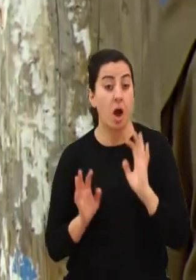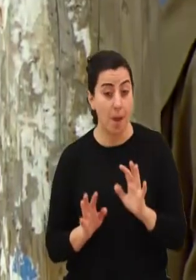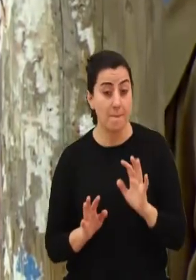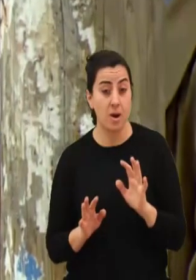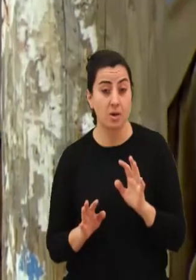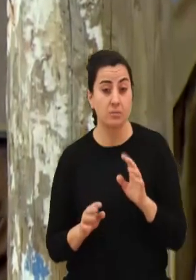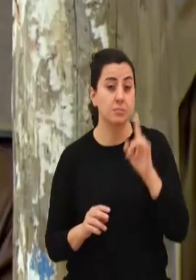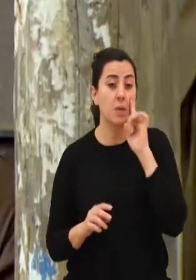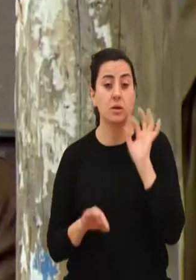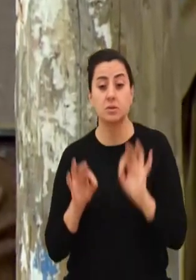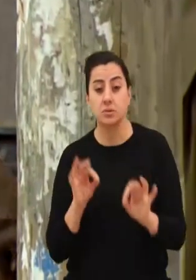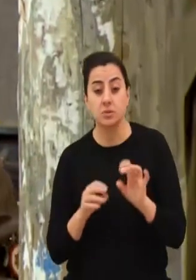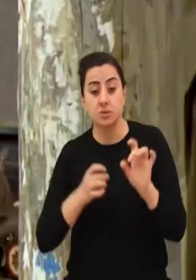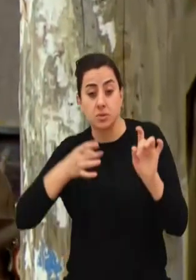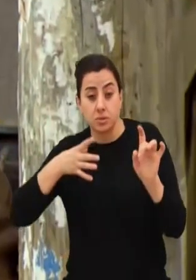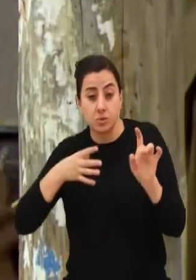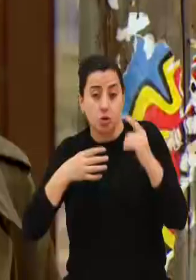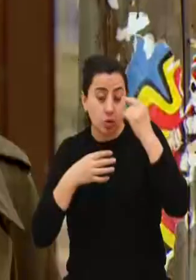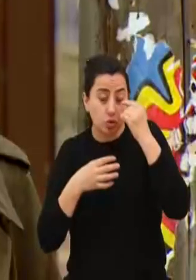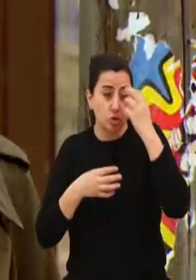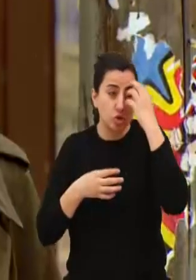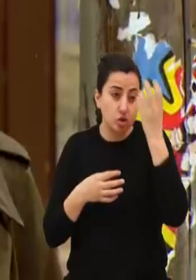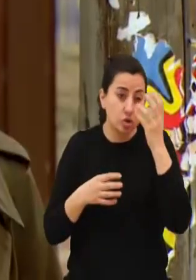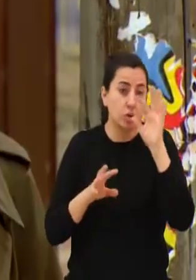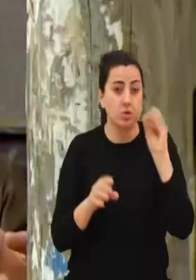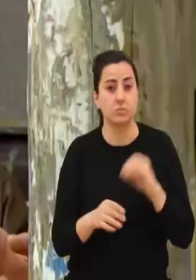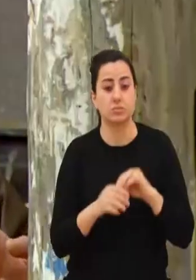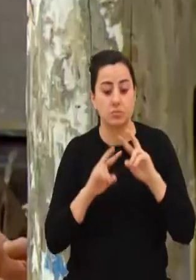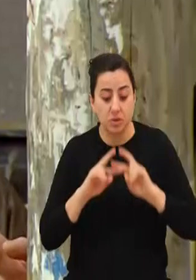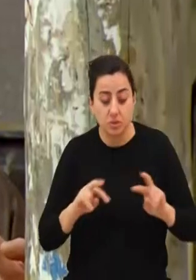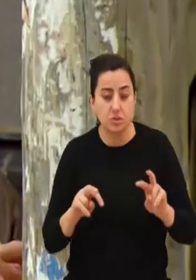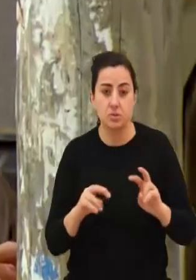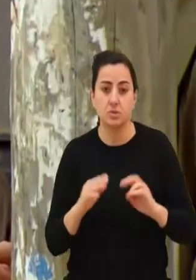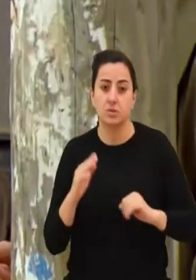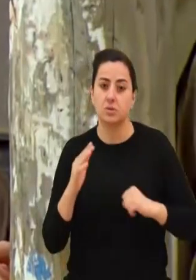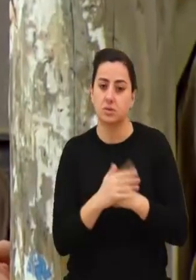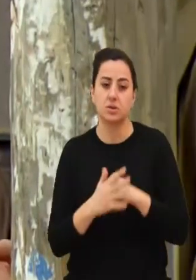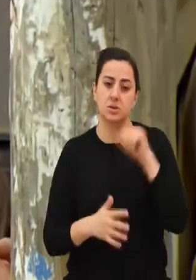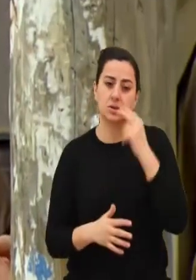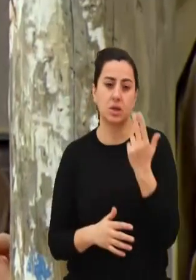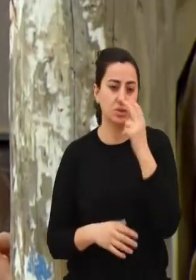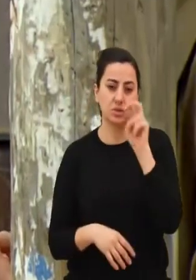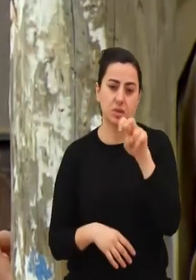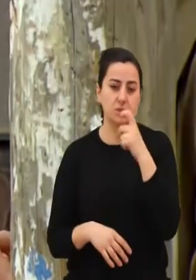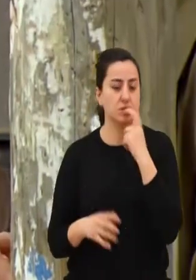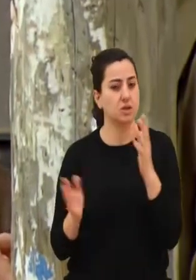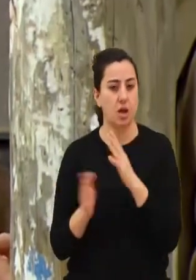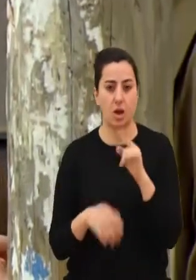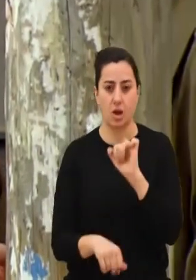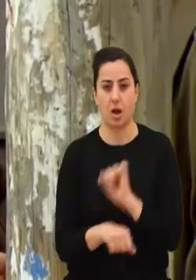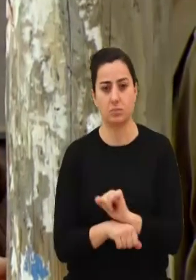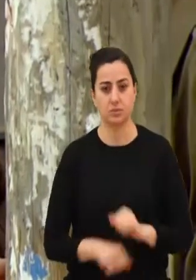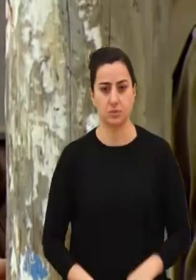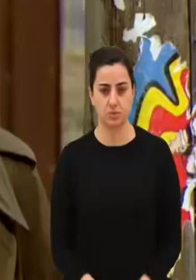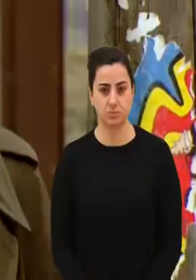mevcut delillere bakarsak, sapanla göz atmak, göz çıkartmak... ...en az 7-8 sene dıngıla fıs